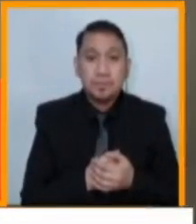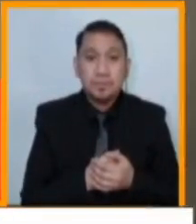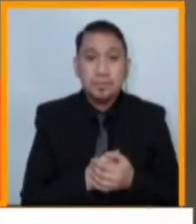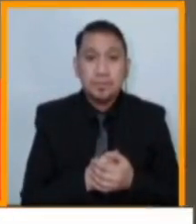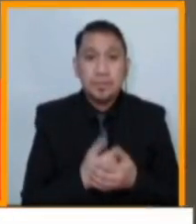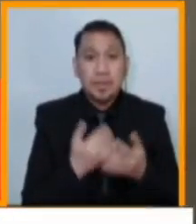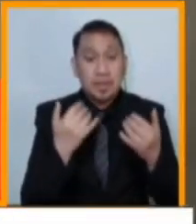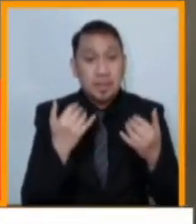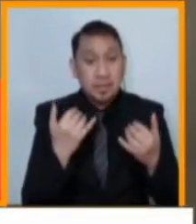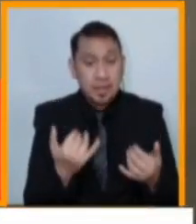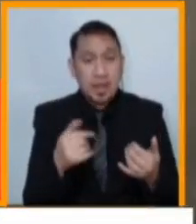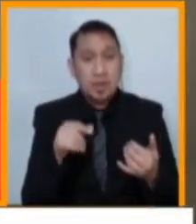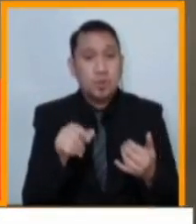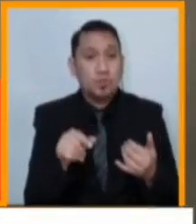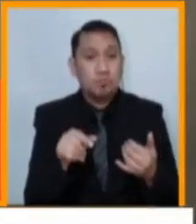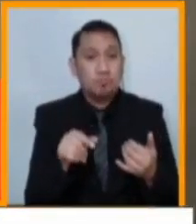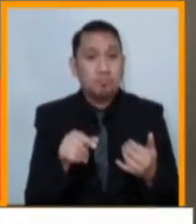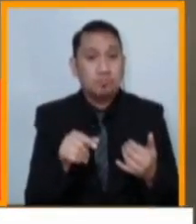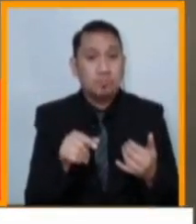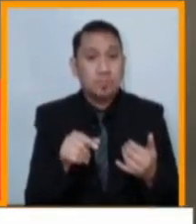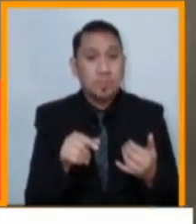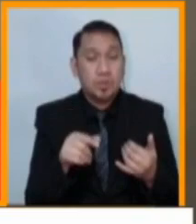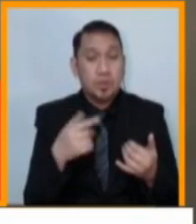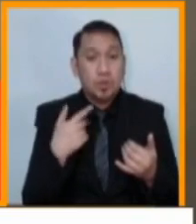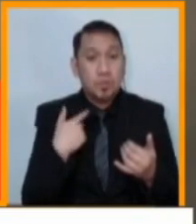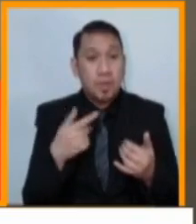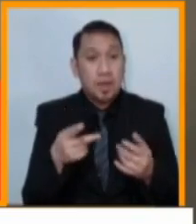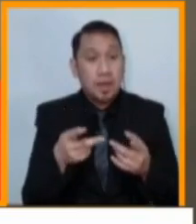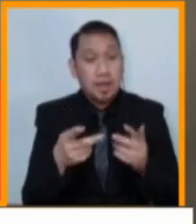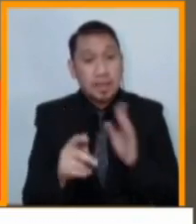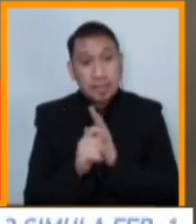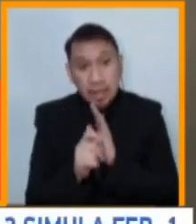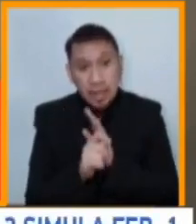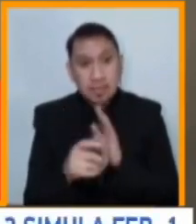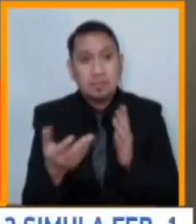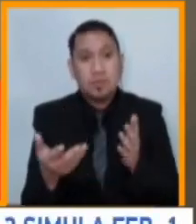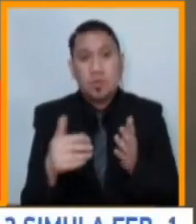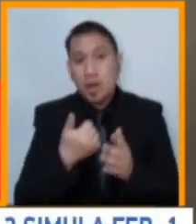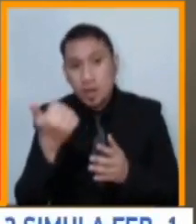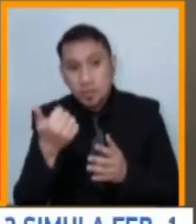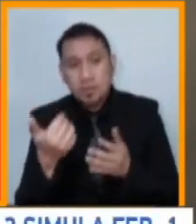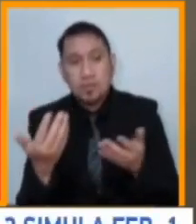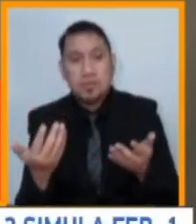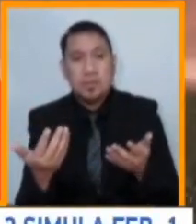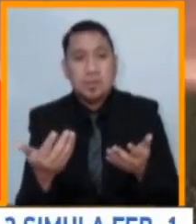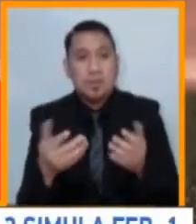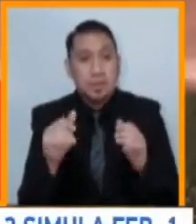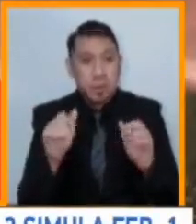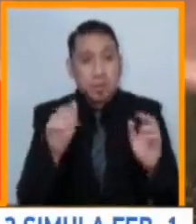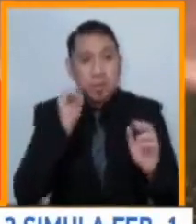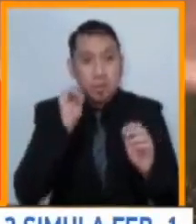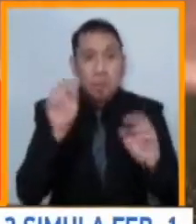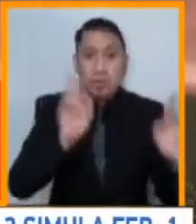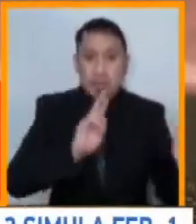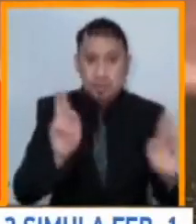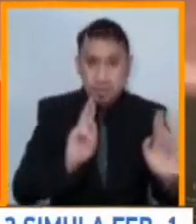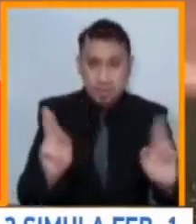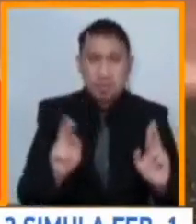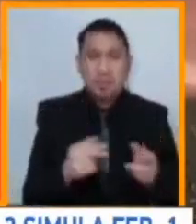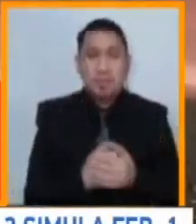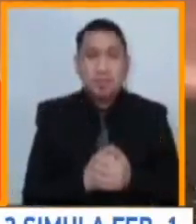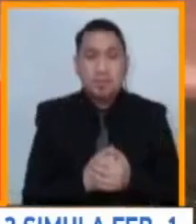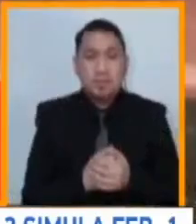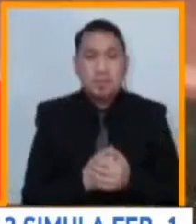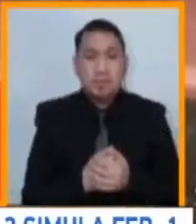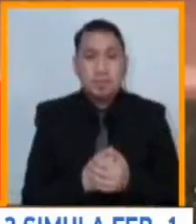at refilling stations ay palagi pong nakahanda yun, no, sa parte ng NWSS at ng concessionaryo na anytime po